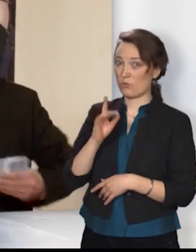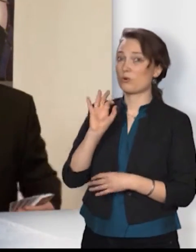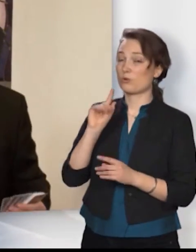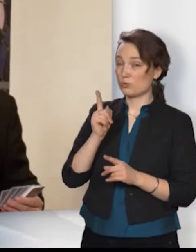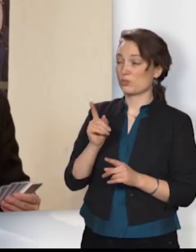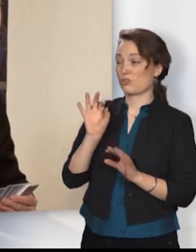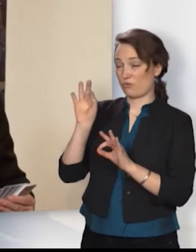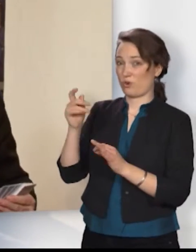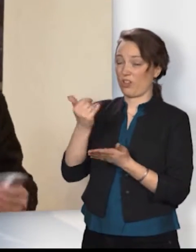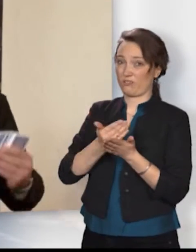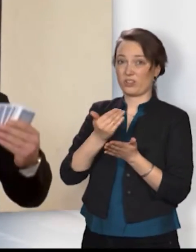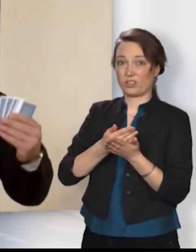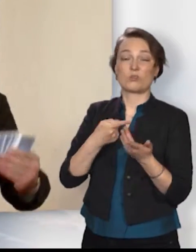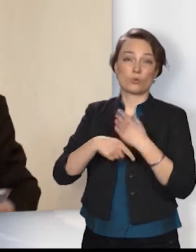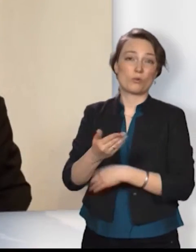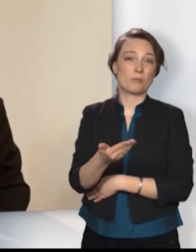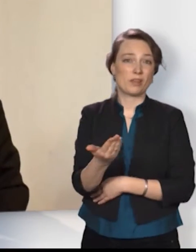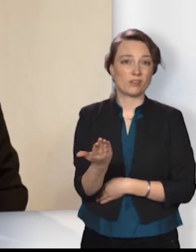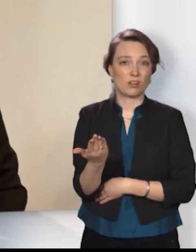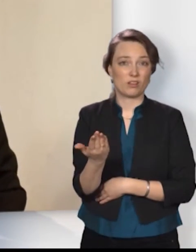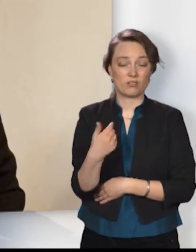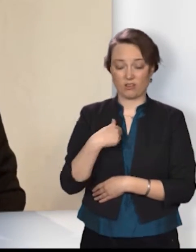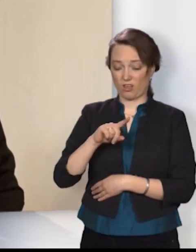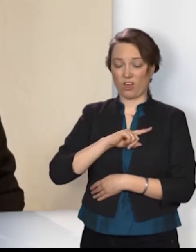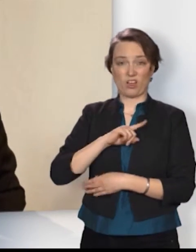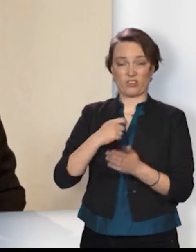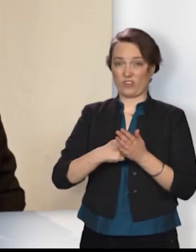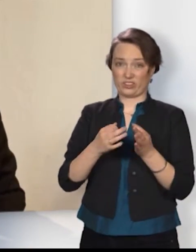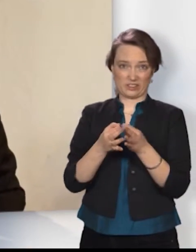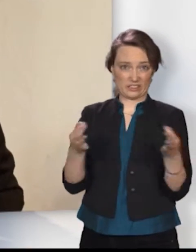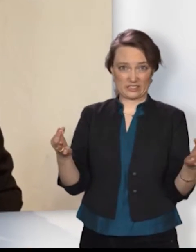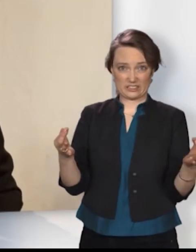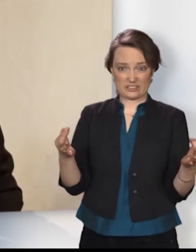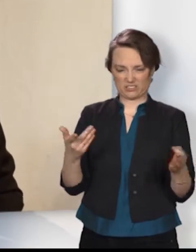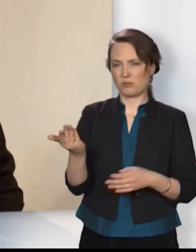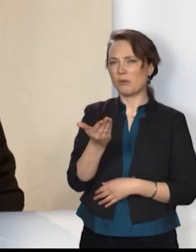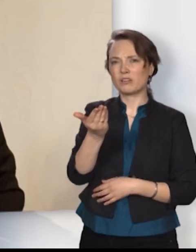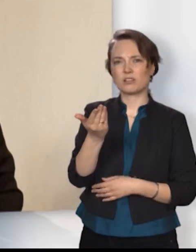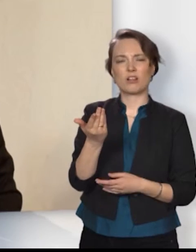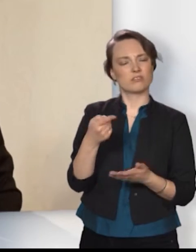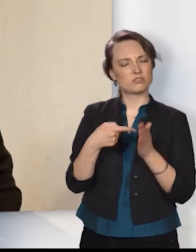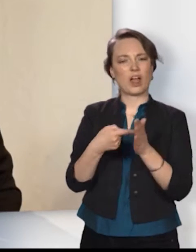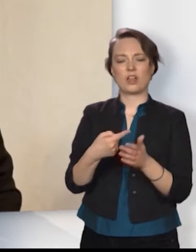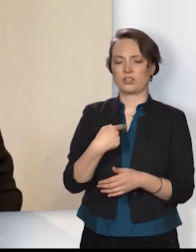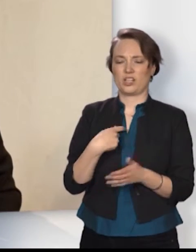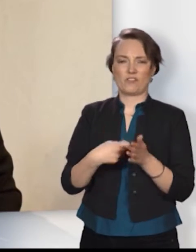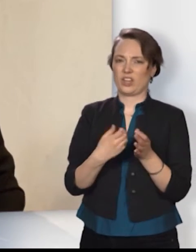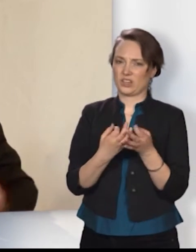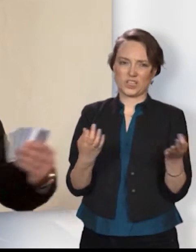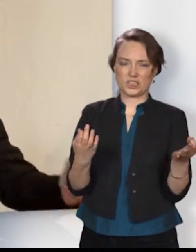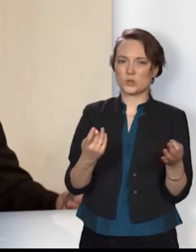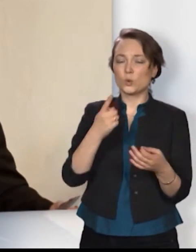haben. Ich bin nichts wert, heißt die Bitte jeden Bettlers. Ich bin nichts wert, nur eure Mildtätigkeit kann mir